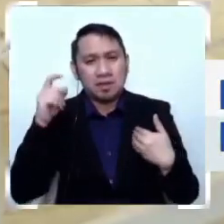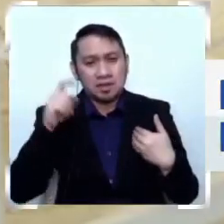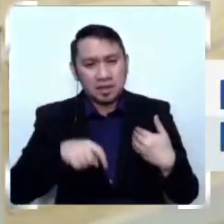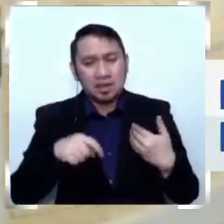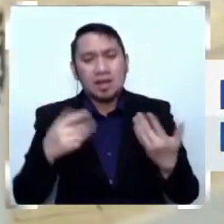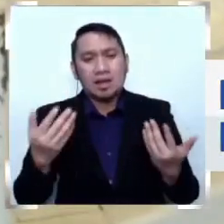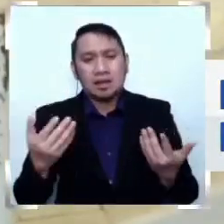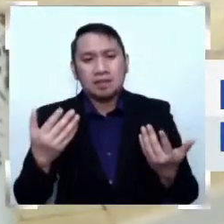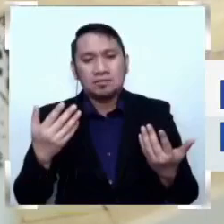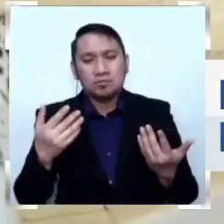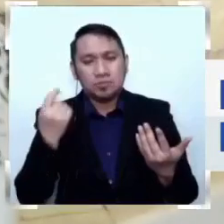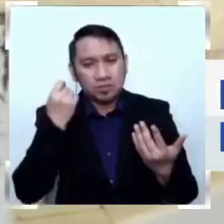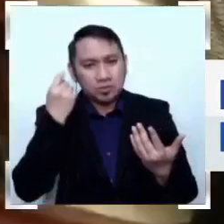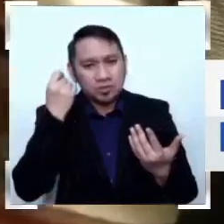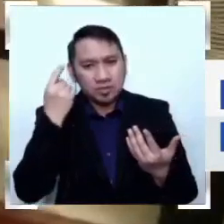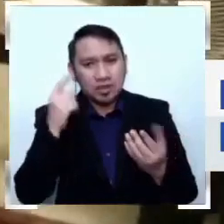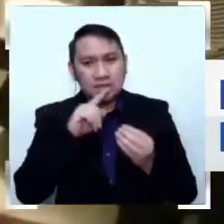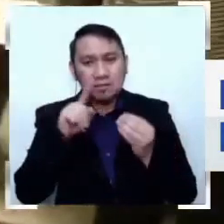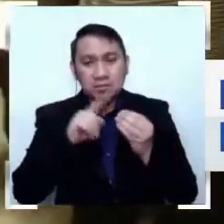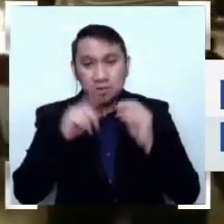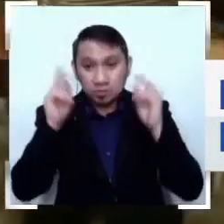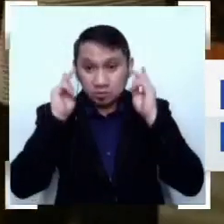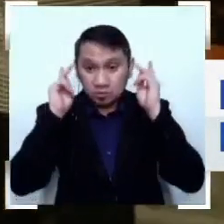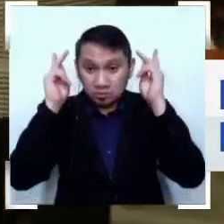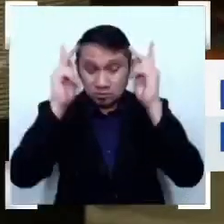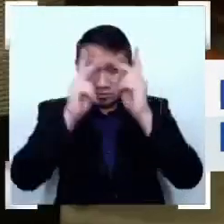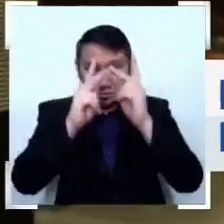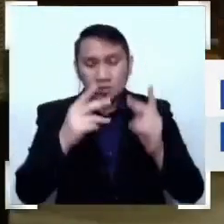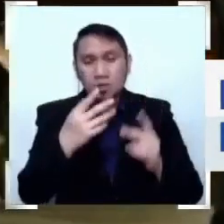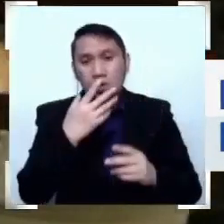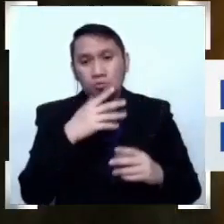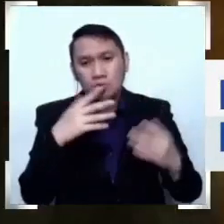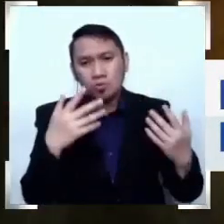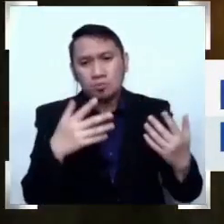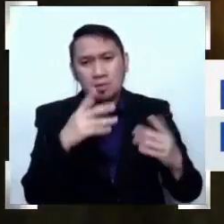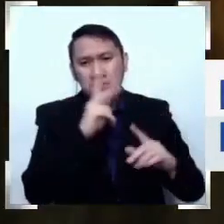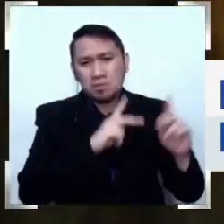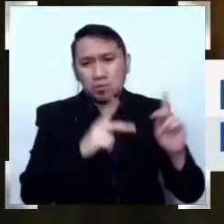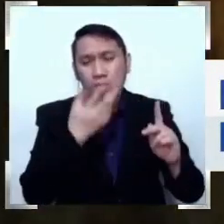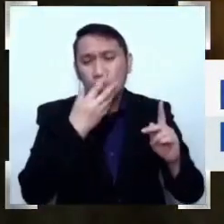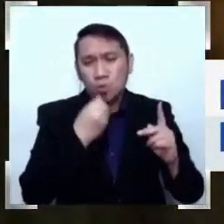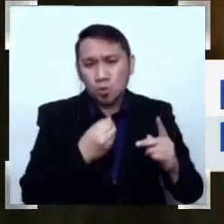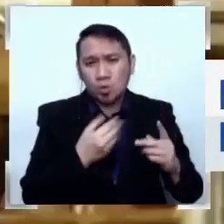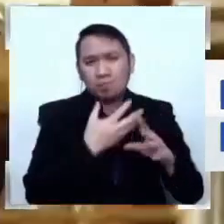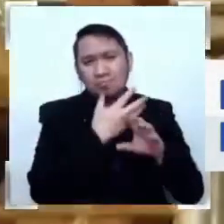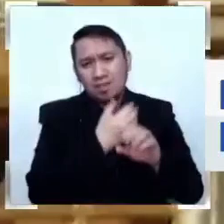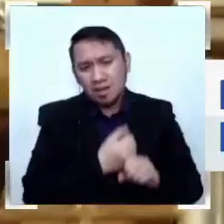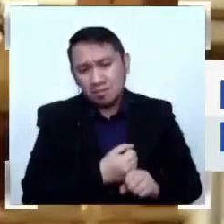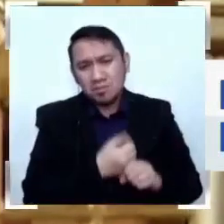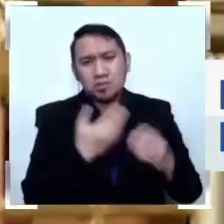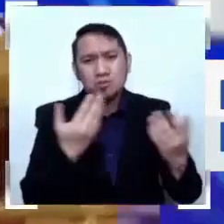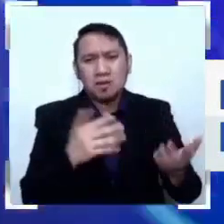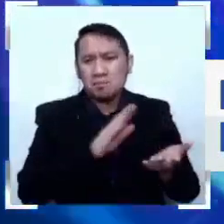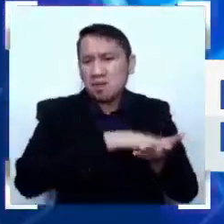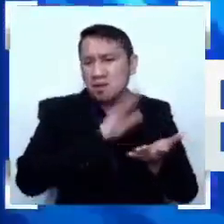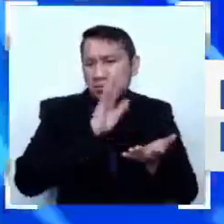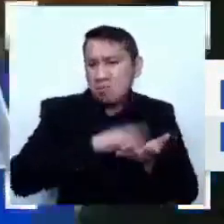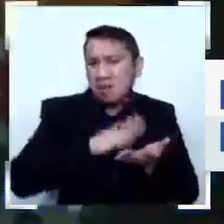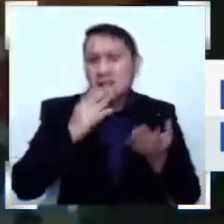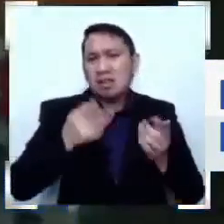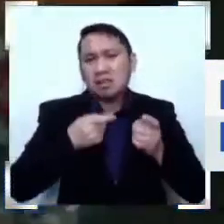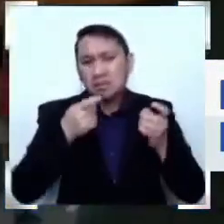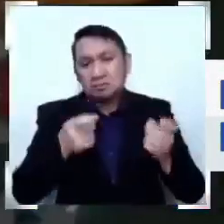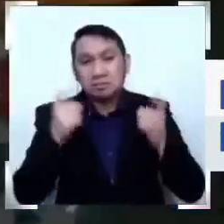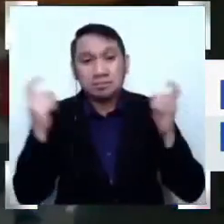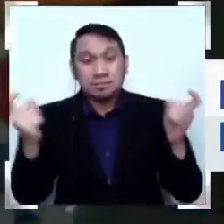Papa. Para daw ito sa mga taong sanay sa mararangyang selebrasyon o kay sanay mamigay ng mga mamahaling regalo. Ang araw